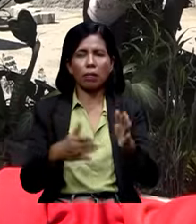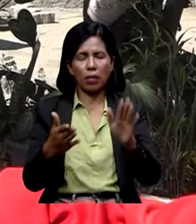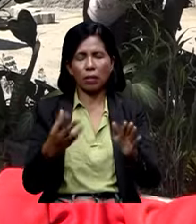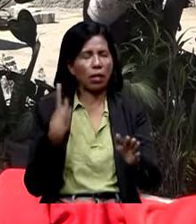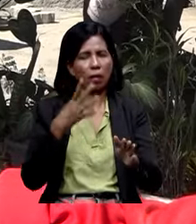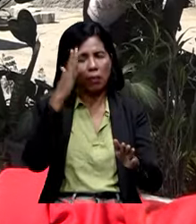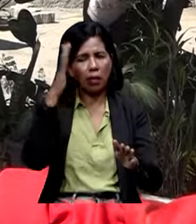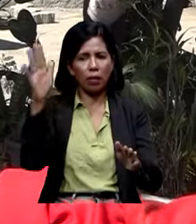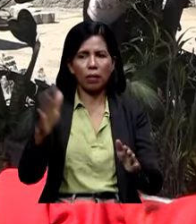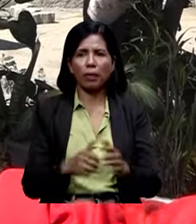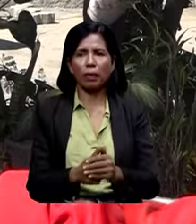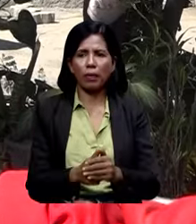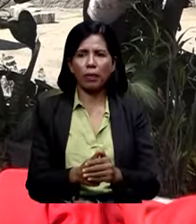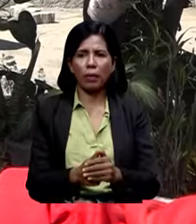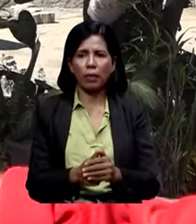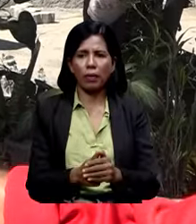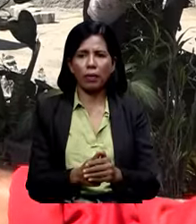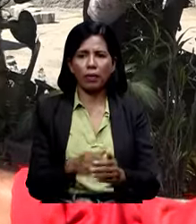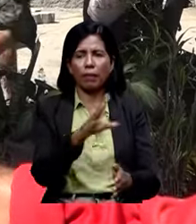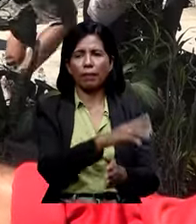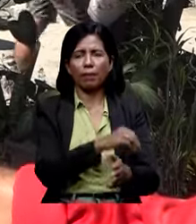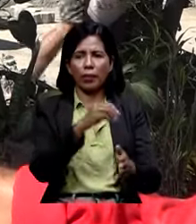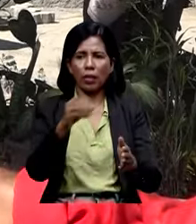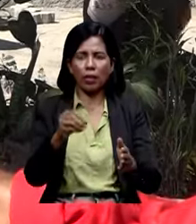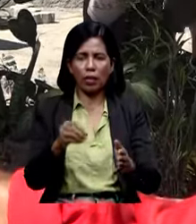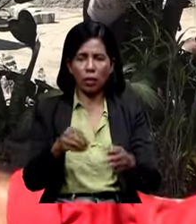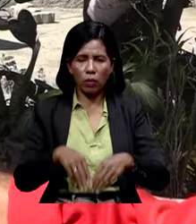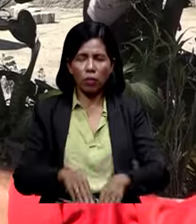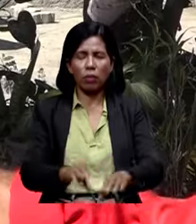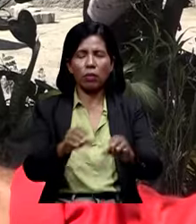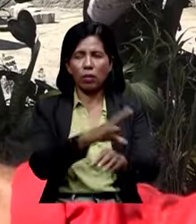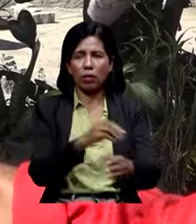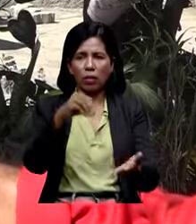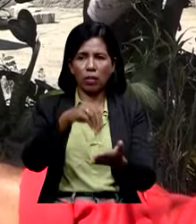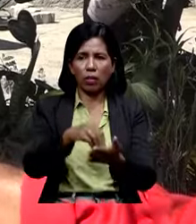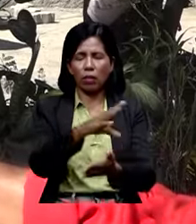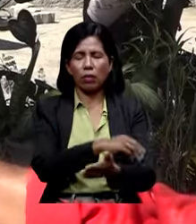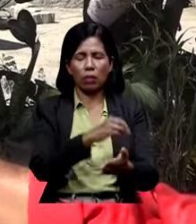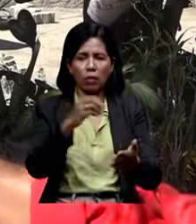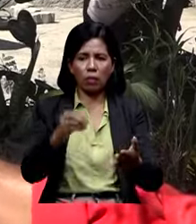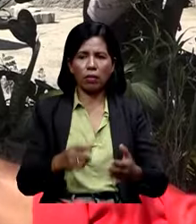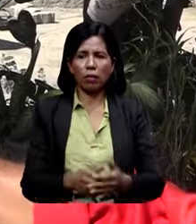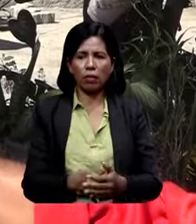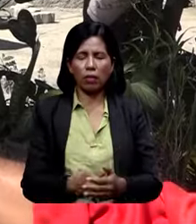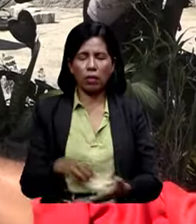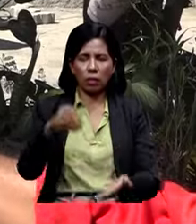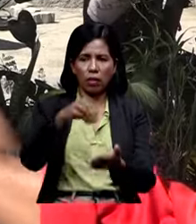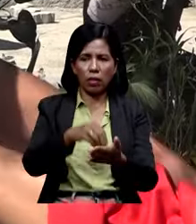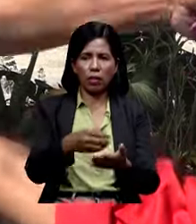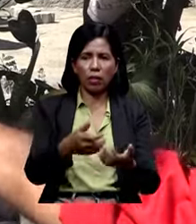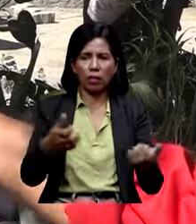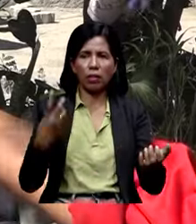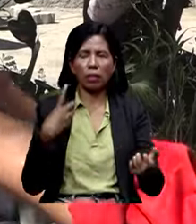am lahatene ida nya maka dudu los tiama tau helane sing lori loader ne mak dudu sestia hene